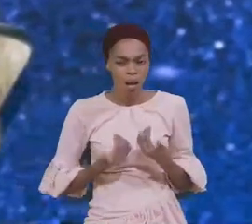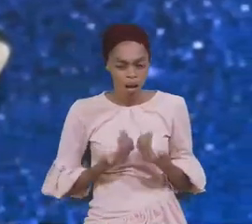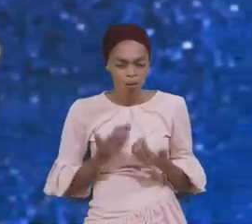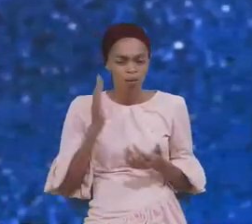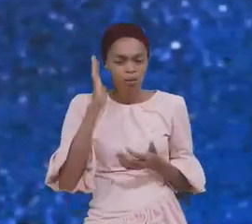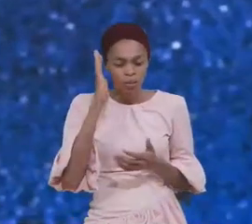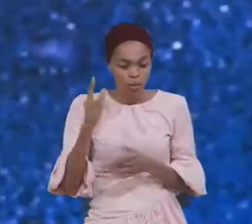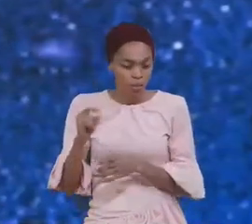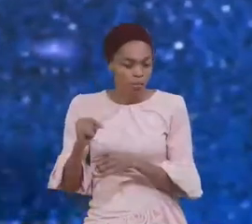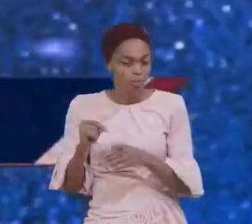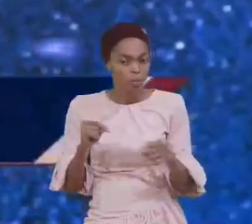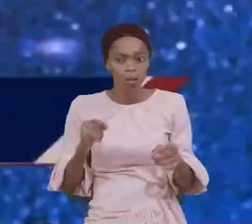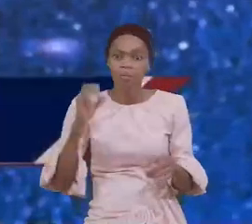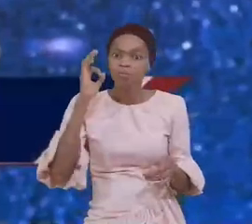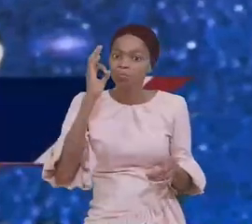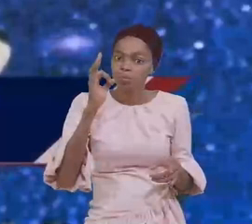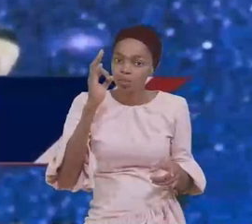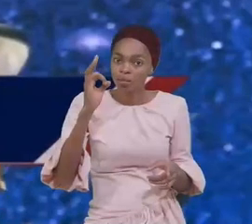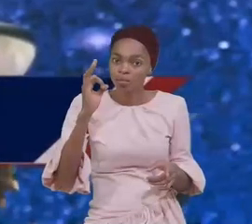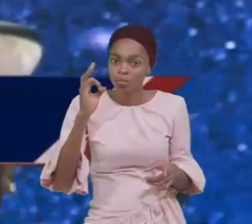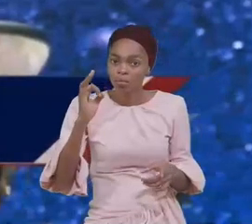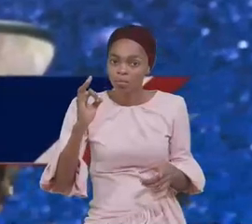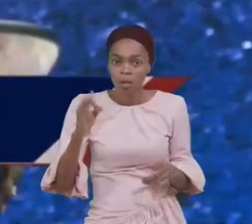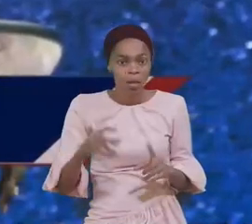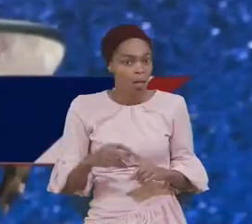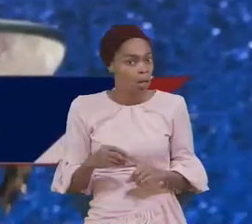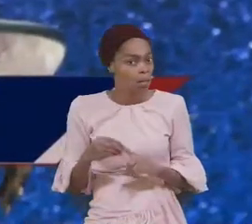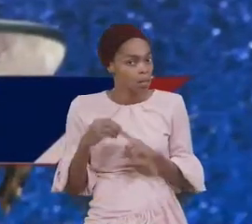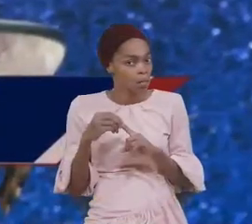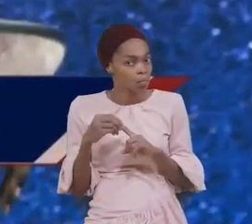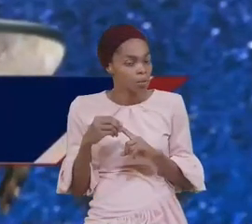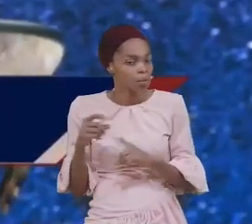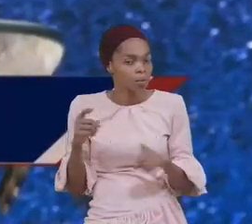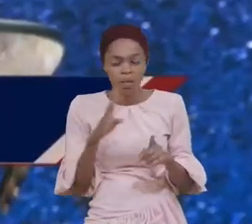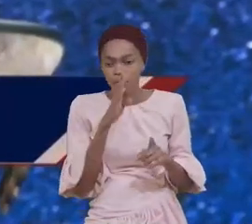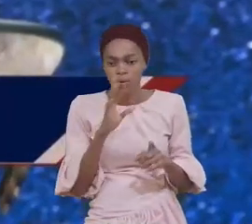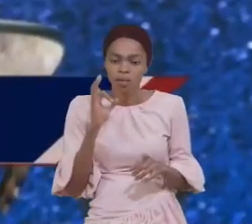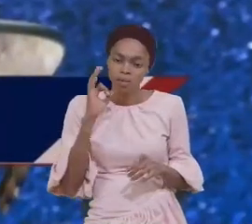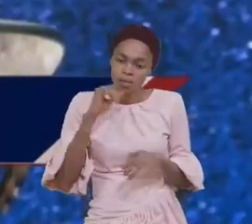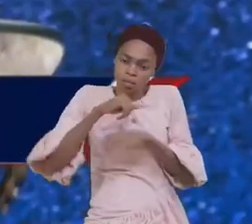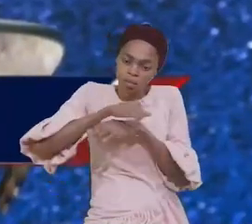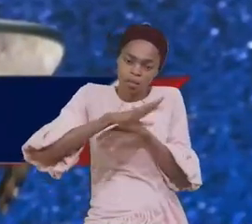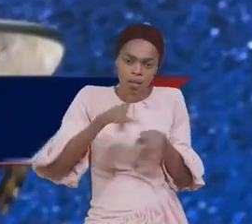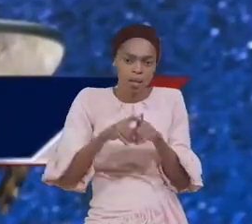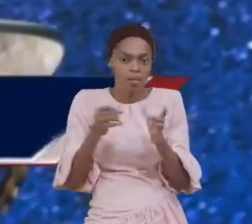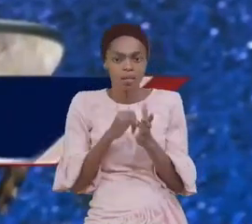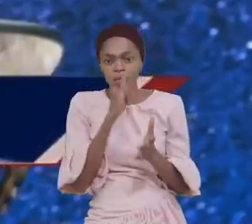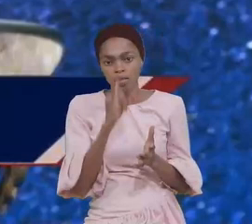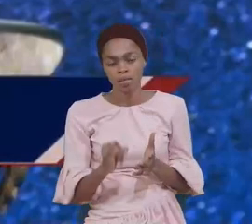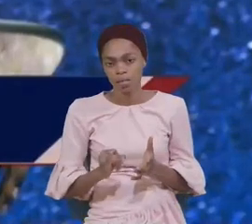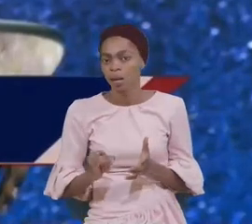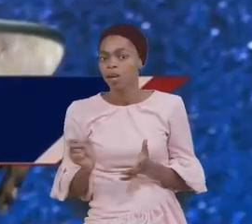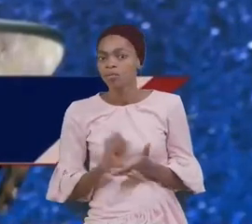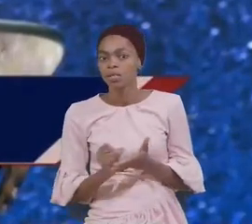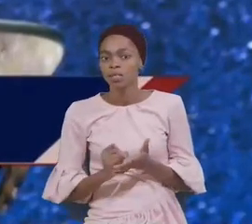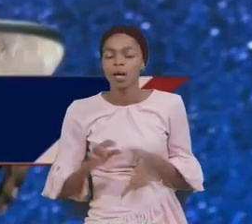et comment y aura-t-il des prédicateurs s'ils ne sont pas envoyés? Selon qu'il est écrit, qui sont